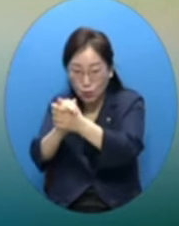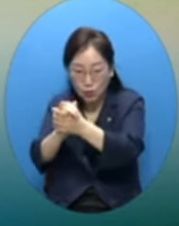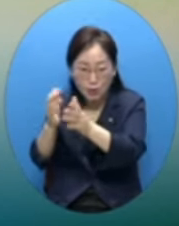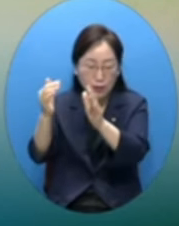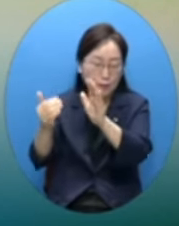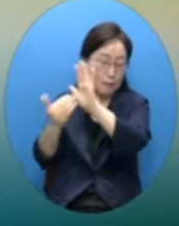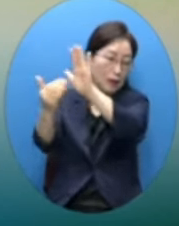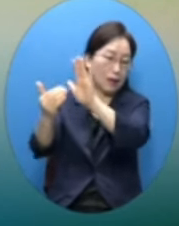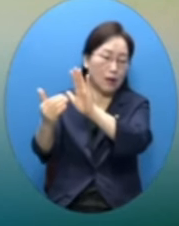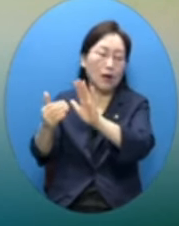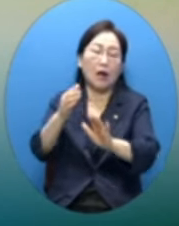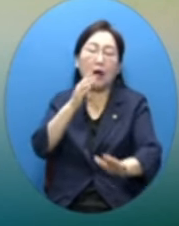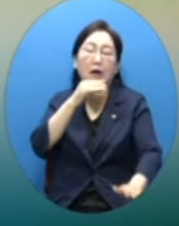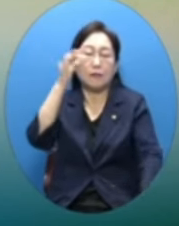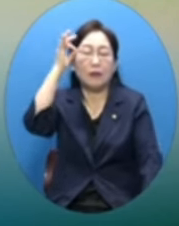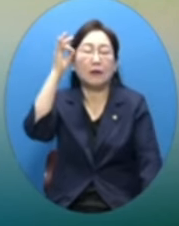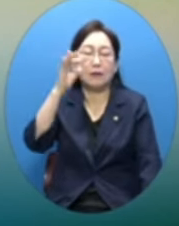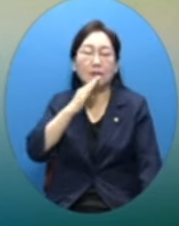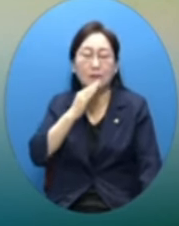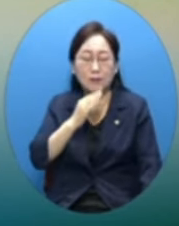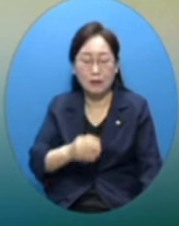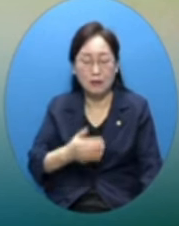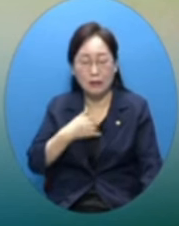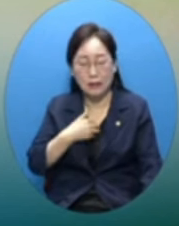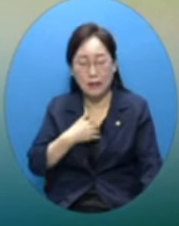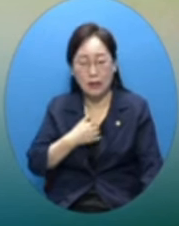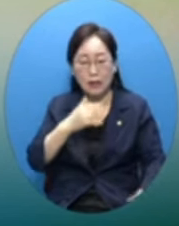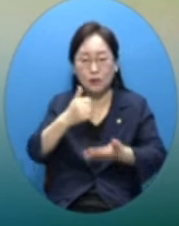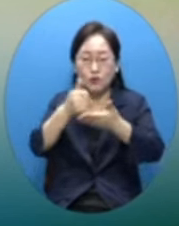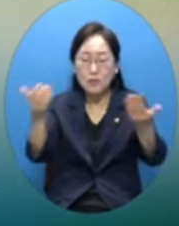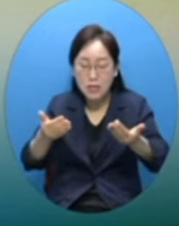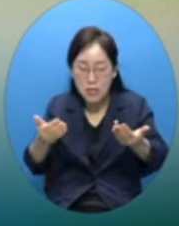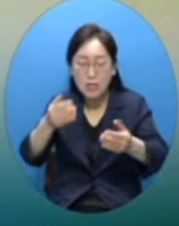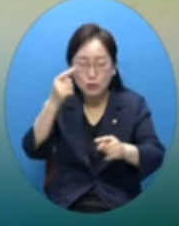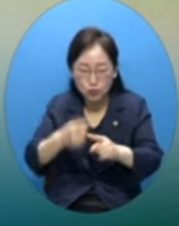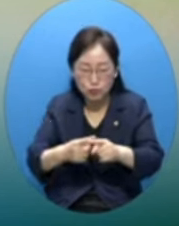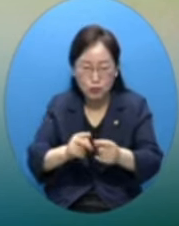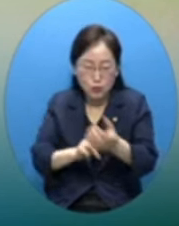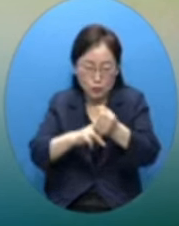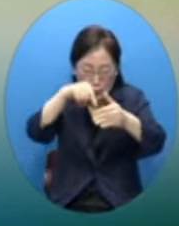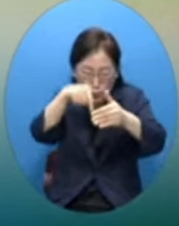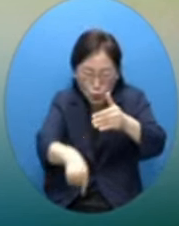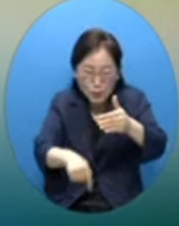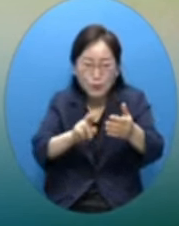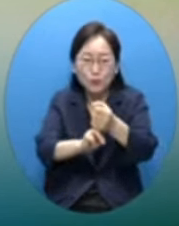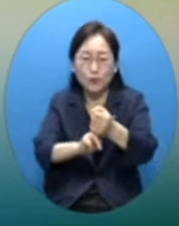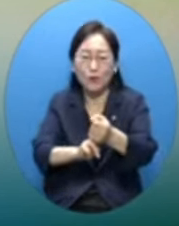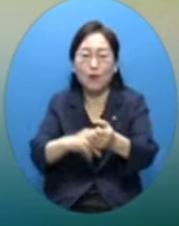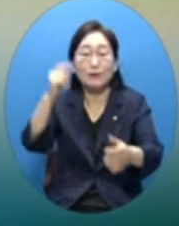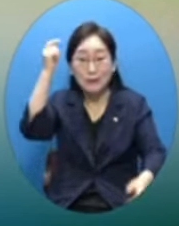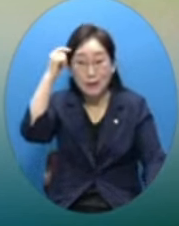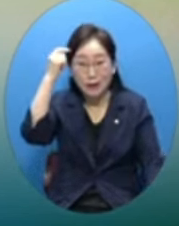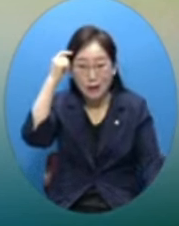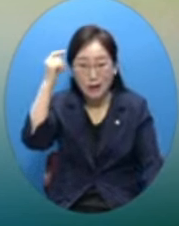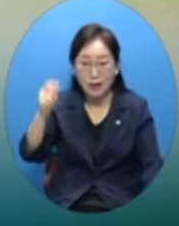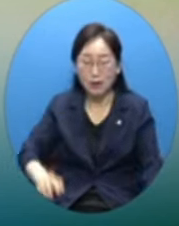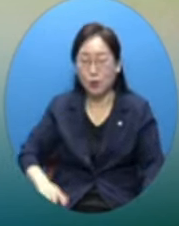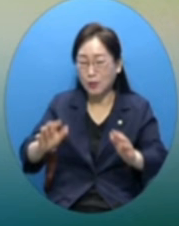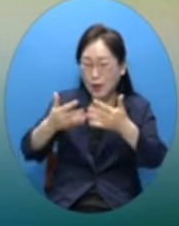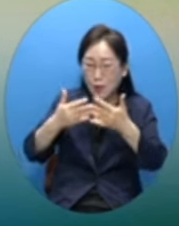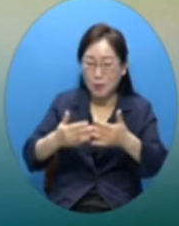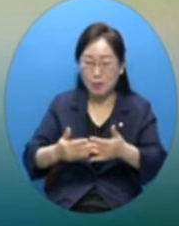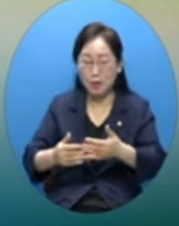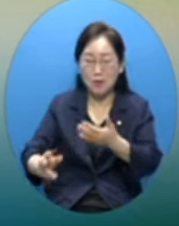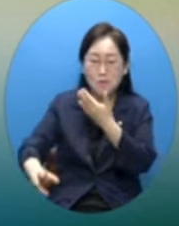떠올랐습니다 그래서 사을 하면서도 숨겨왔던 저도 몰랐던 마음 깊은 곳의 생각들 타협